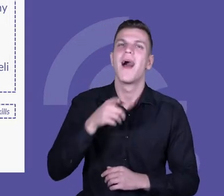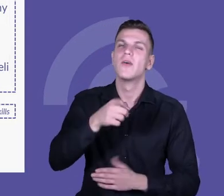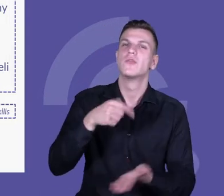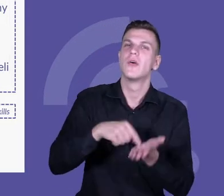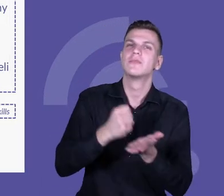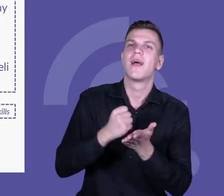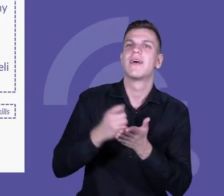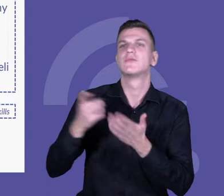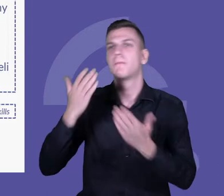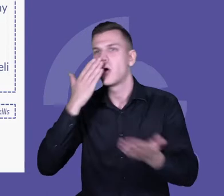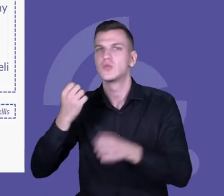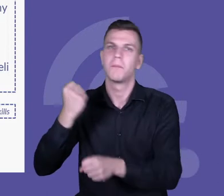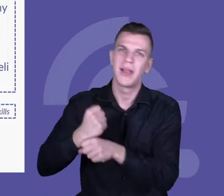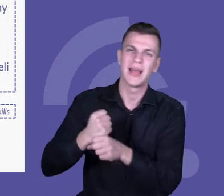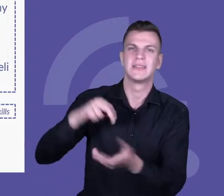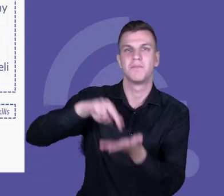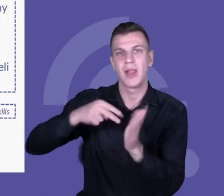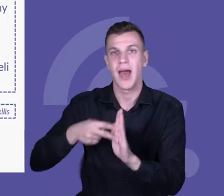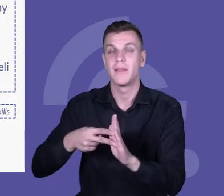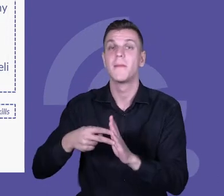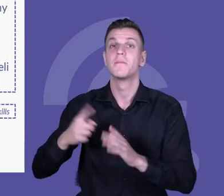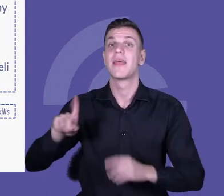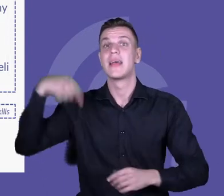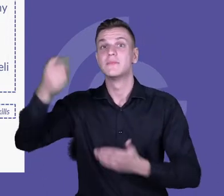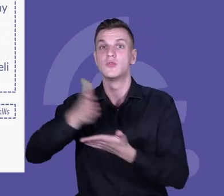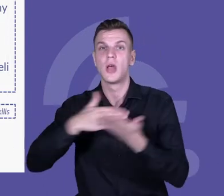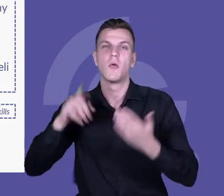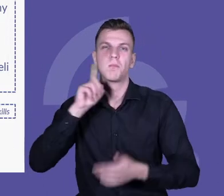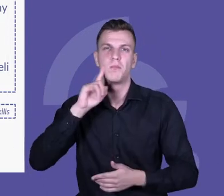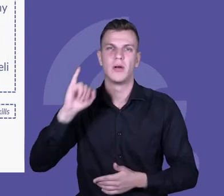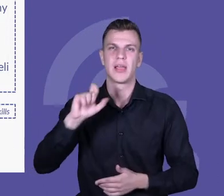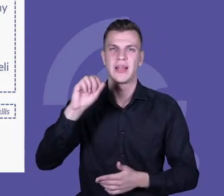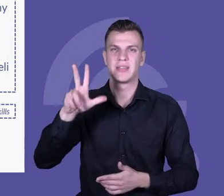początku kolejnej sesji Jacek Pyżalski,